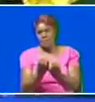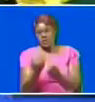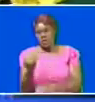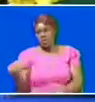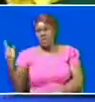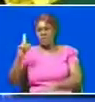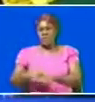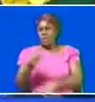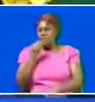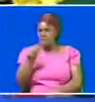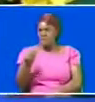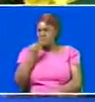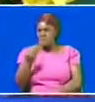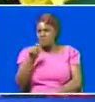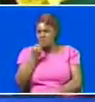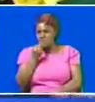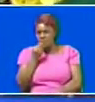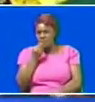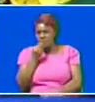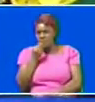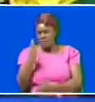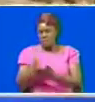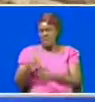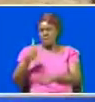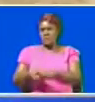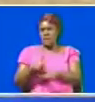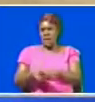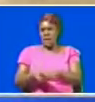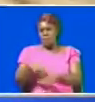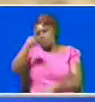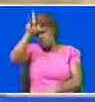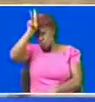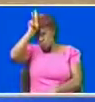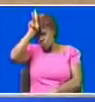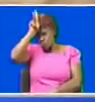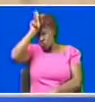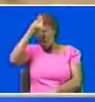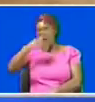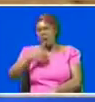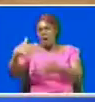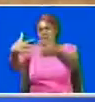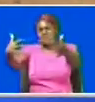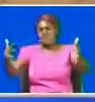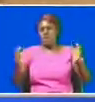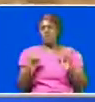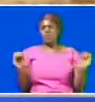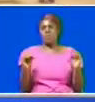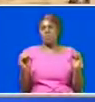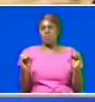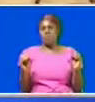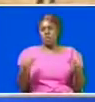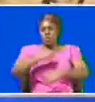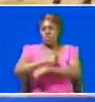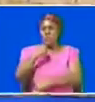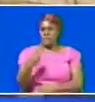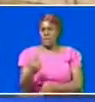Watoto wakati wanapokula chakula wakati mwingine wanangangania na mbuzi kwa sababu hatuna ua. Usimamizi wa shule unasema